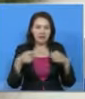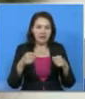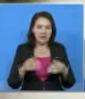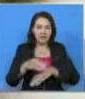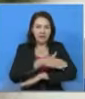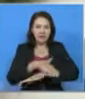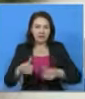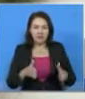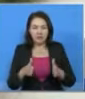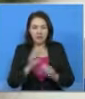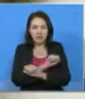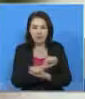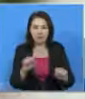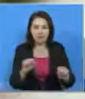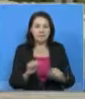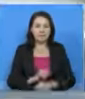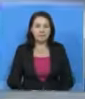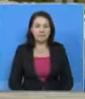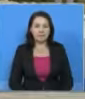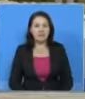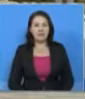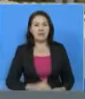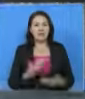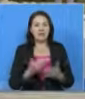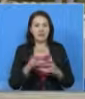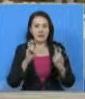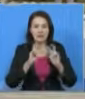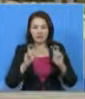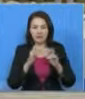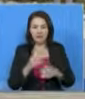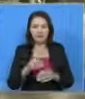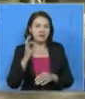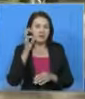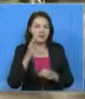жолдың жиегінен алмауды кеңес береміз. Мамандар мұндай тексеру жұмысы